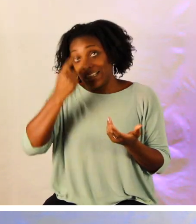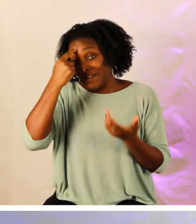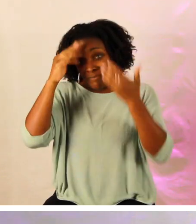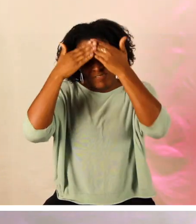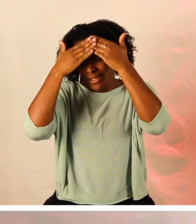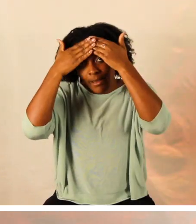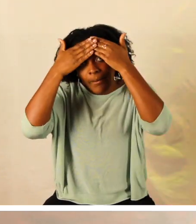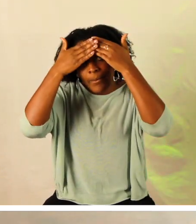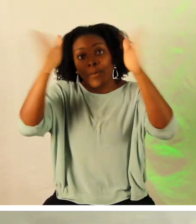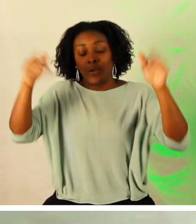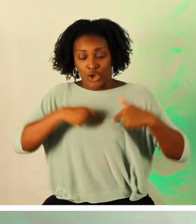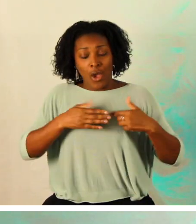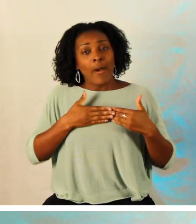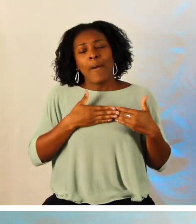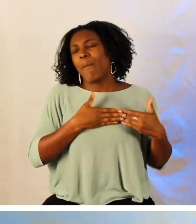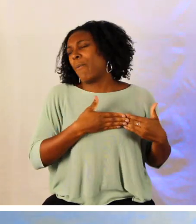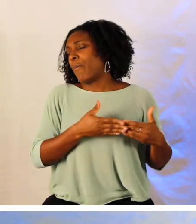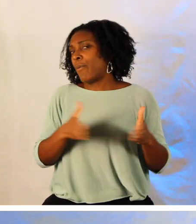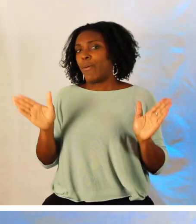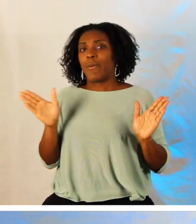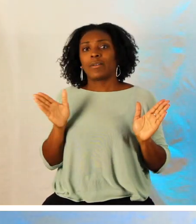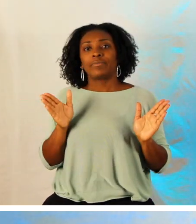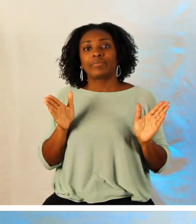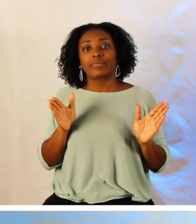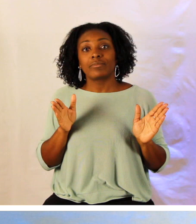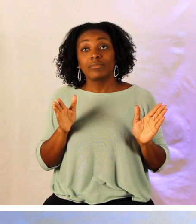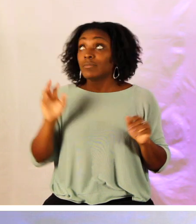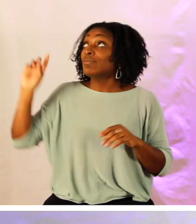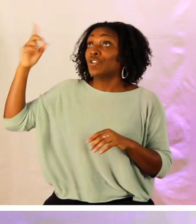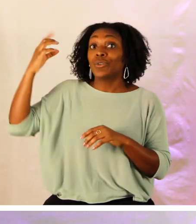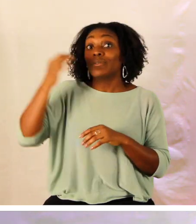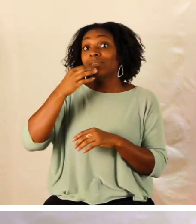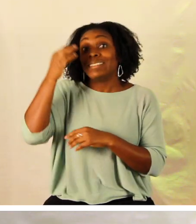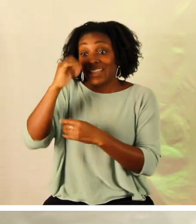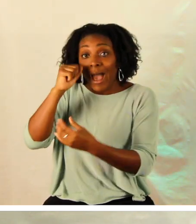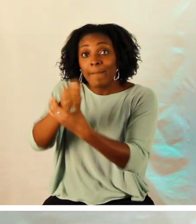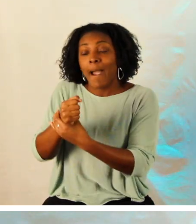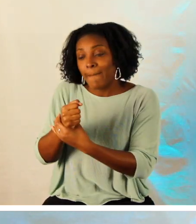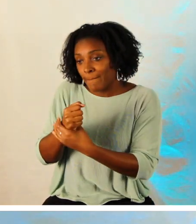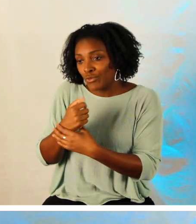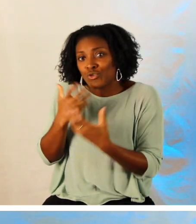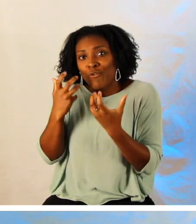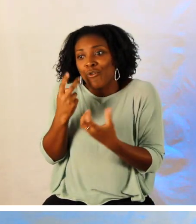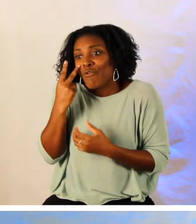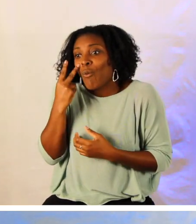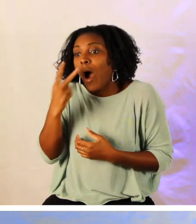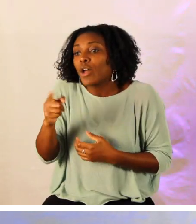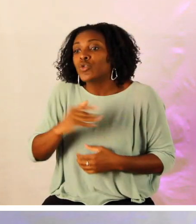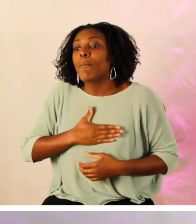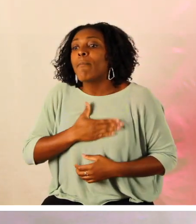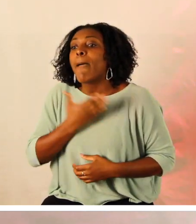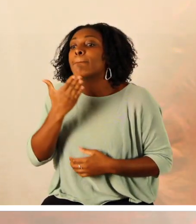clair, élargis ton cœur. Et Dieu est en train de dire à Abraham, voilà, je veux voir jusqu'où tu m'aimes.